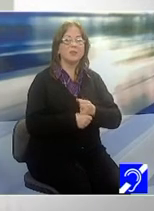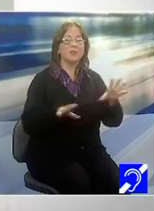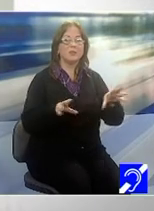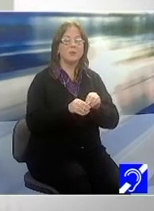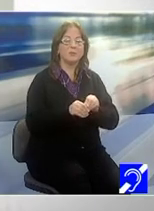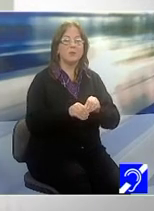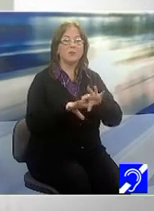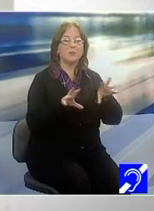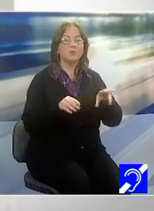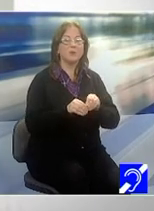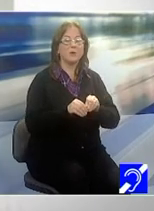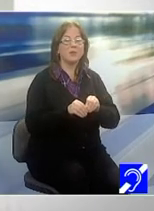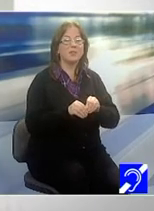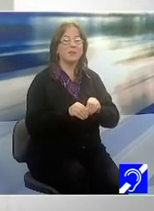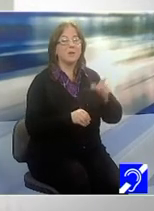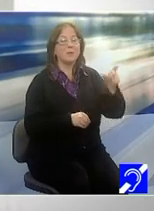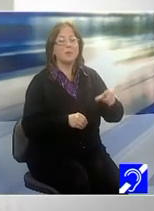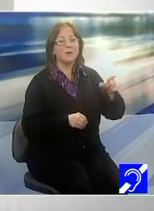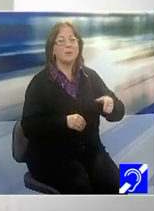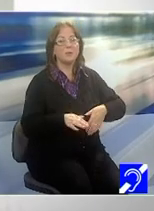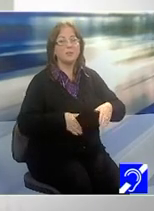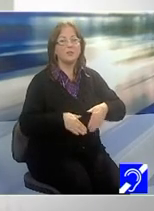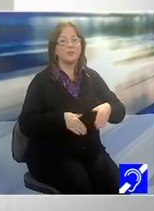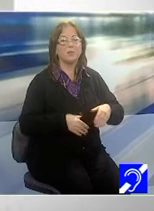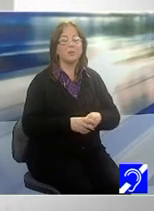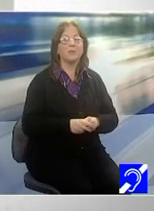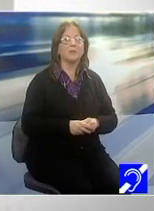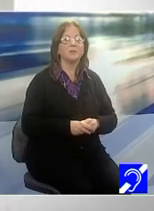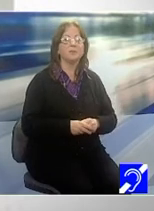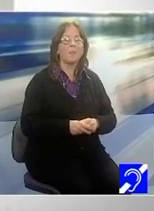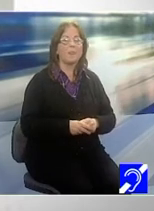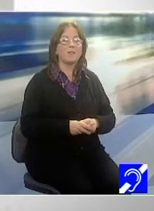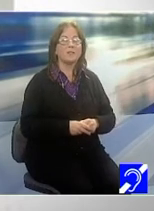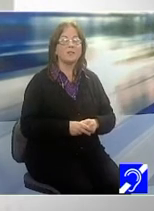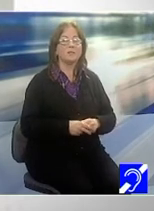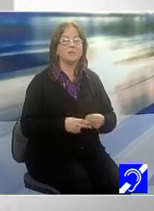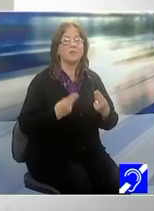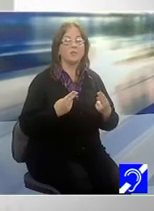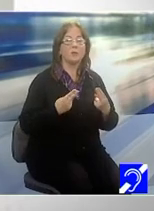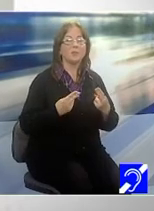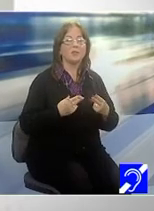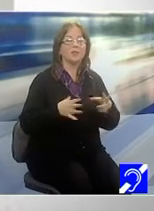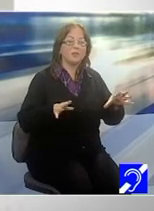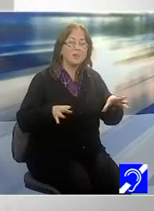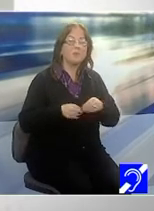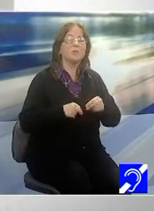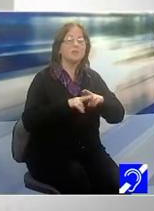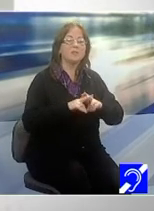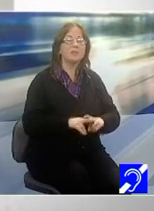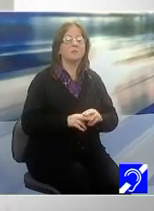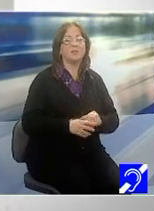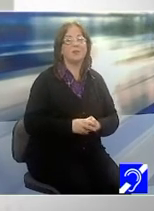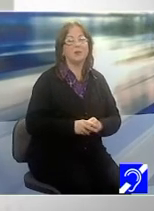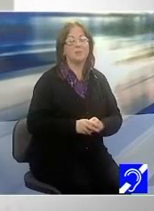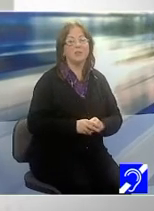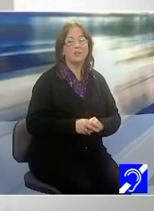Deci trebuie cumva să ieșim din... Să ne propunem cel puțin să intrăm într-o logică ceva mai constructivă și cred că asta s-a întâmplat.